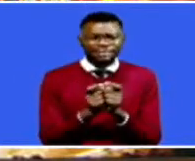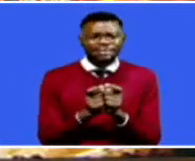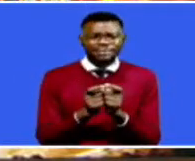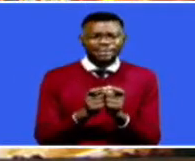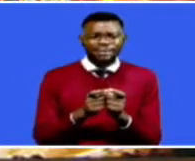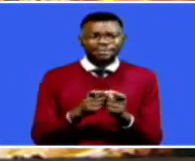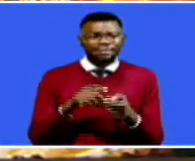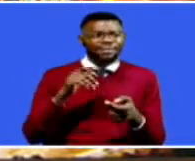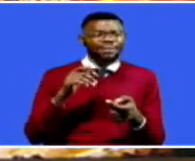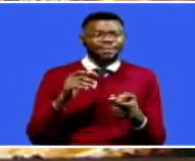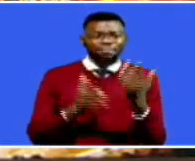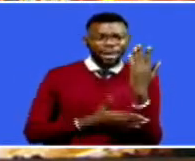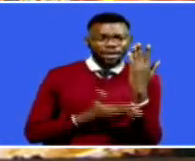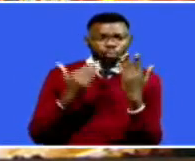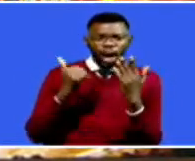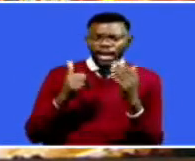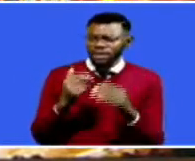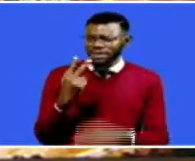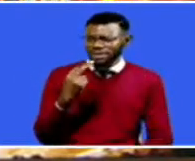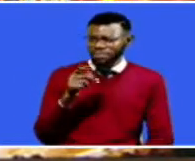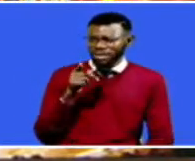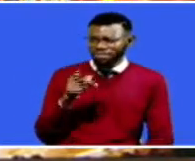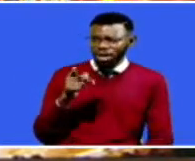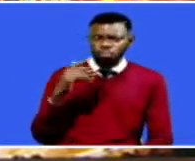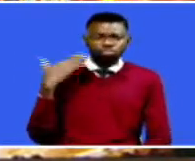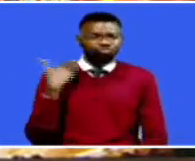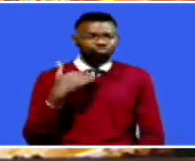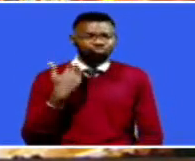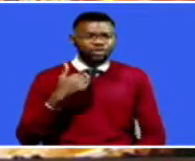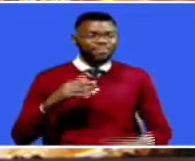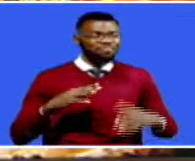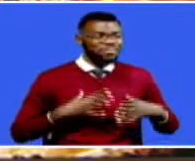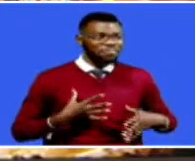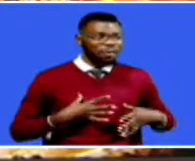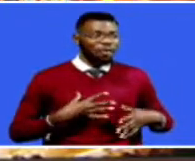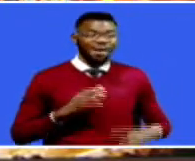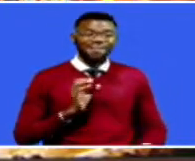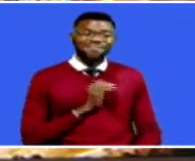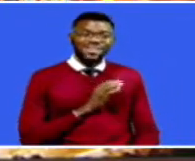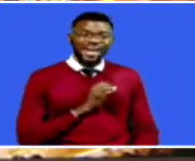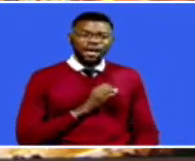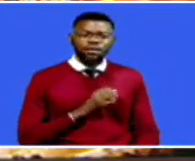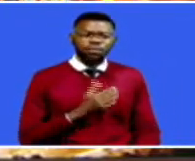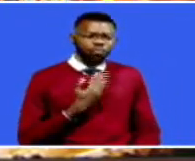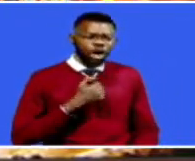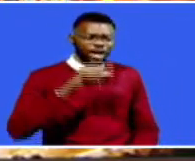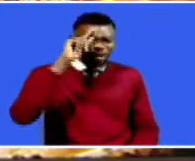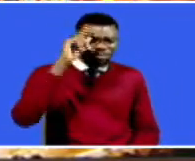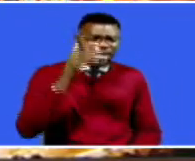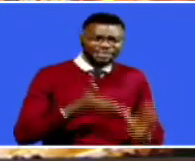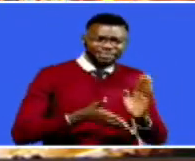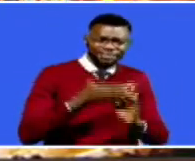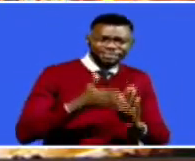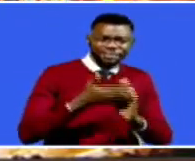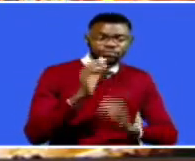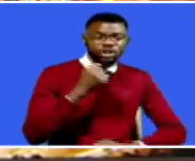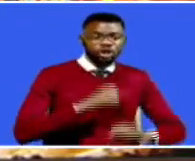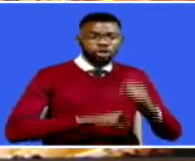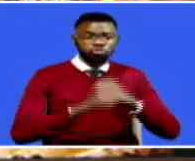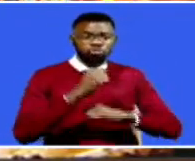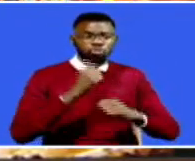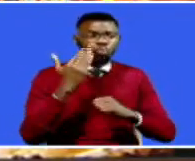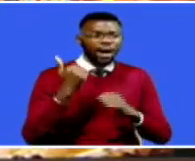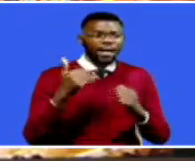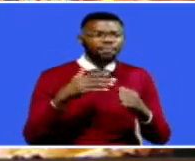uvamizi wa washukiwa wa ujangili. Wakazi sasa wanaishi kwa hofu wakitaka serikali kuchukua hatua za dharura, kwani